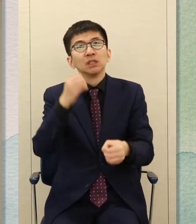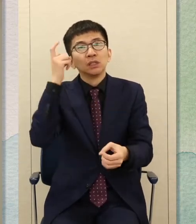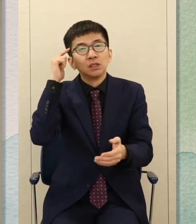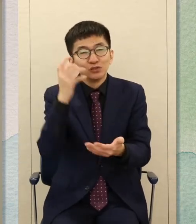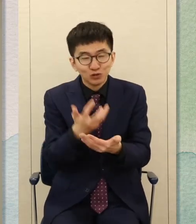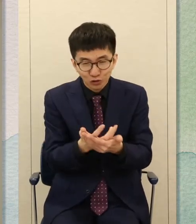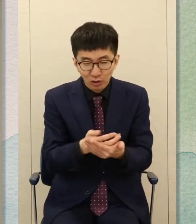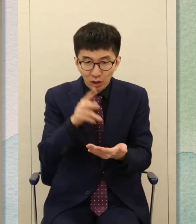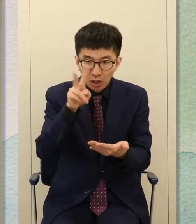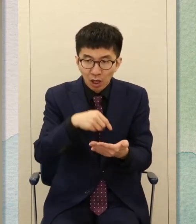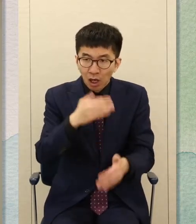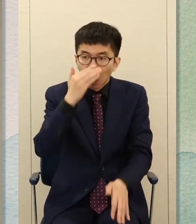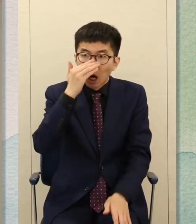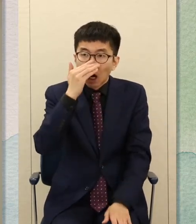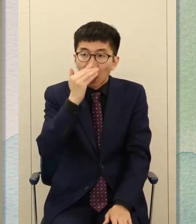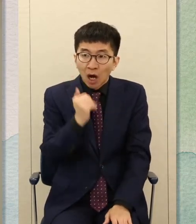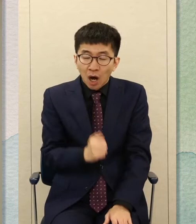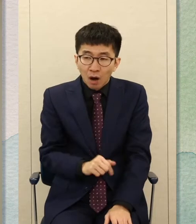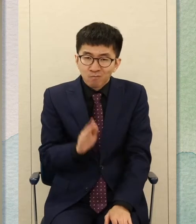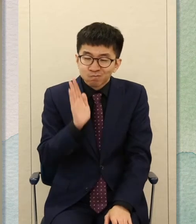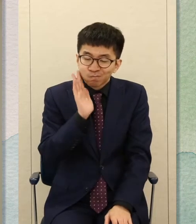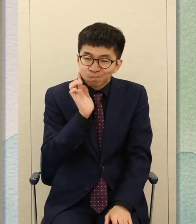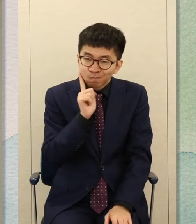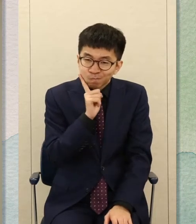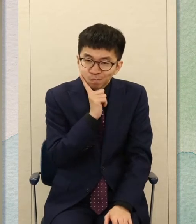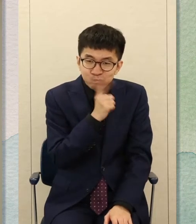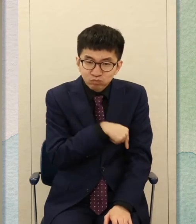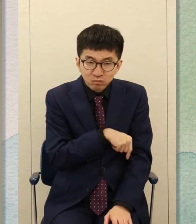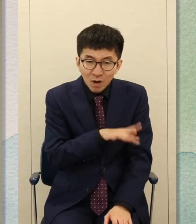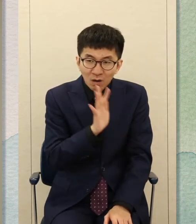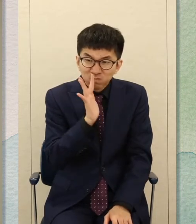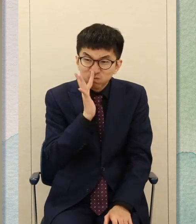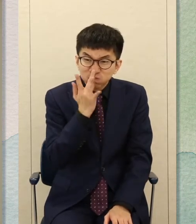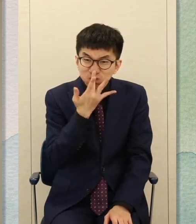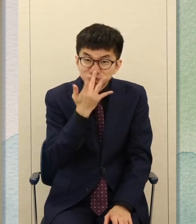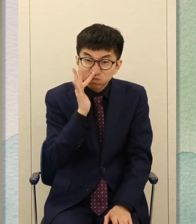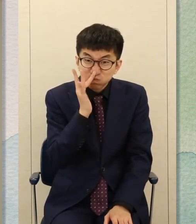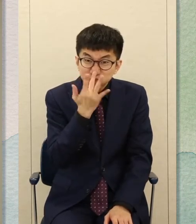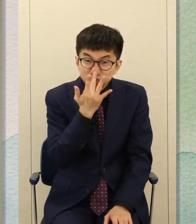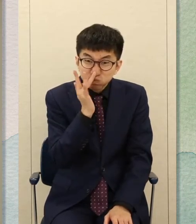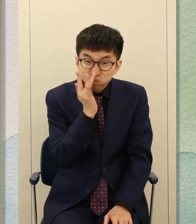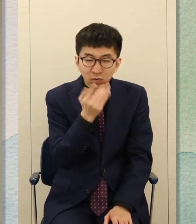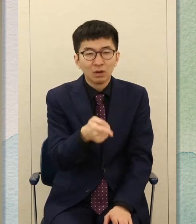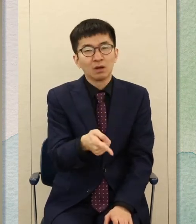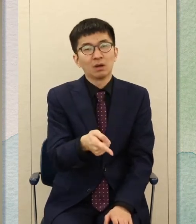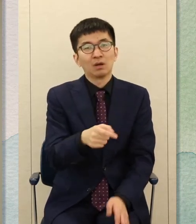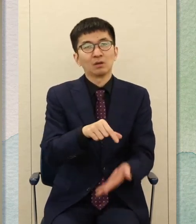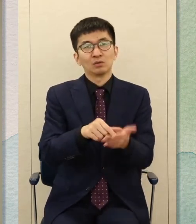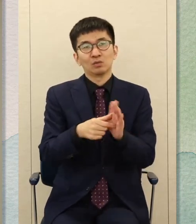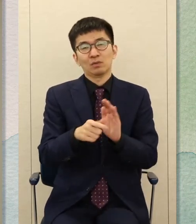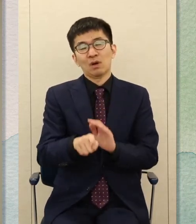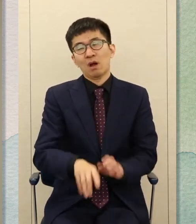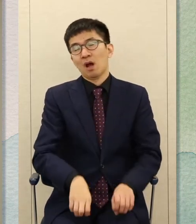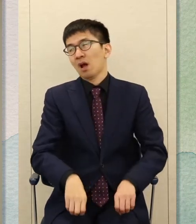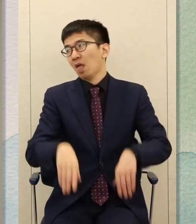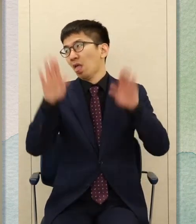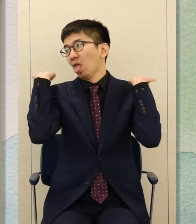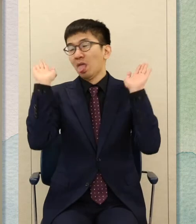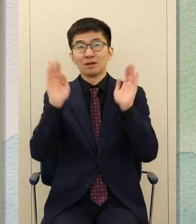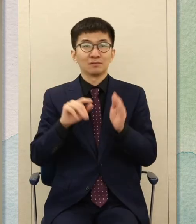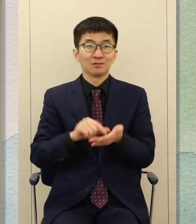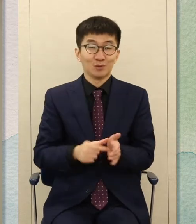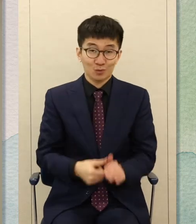그다음에 좀 읽다 보니까 근데 이거 하나도 모르겠네. 여기 왜 이렇게 신 이름이 많이 나와? 이렇게 된 거죠. 그래서 혼자서 죽어도 못 읽어요.